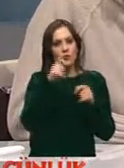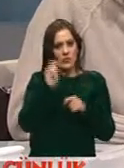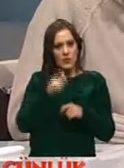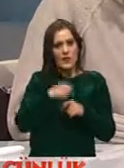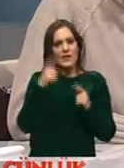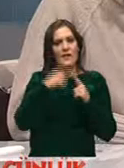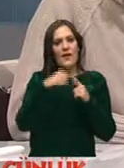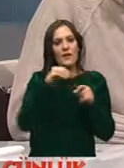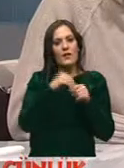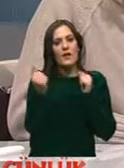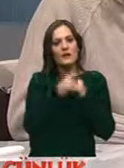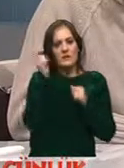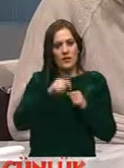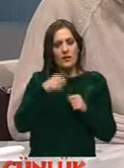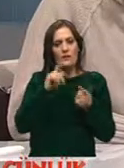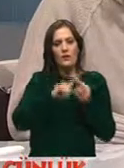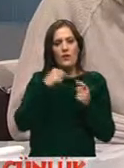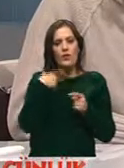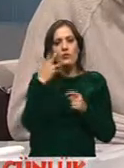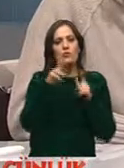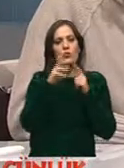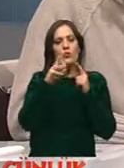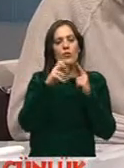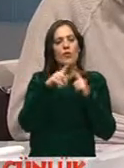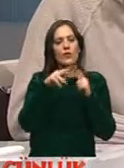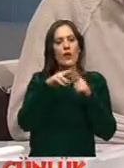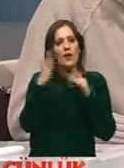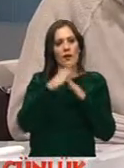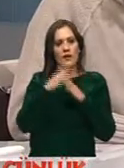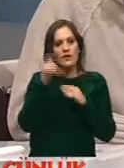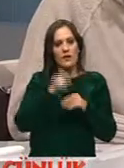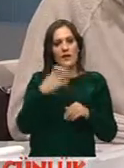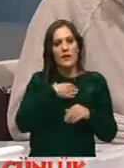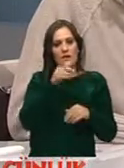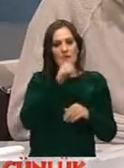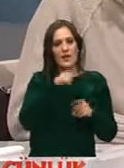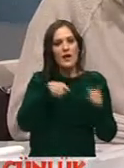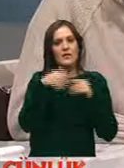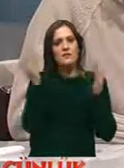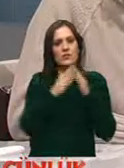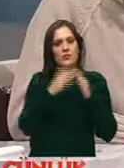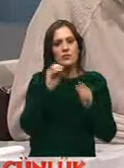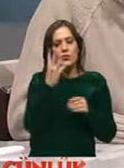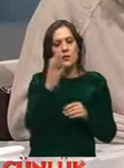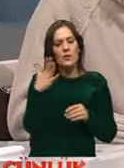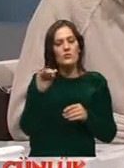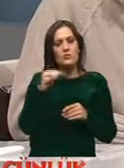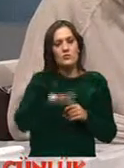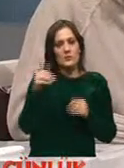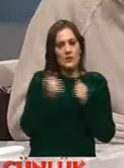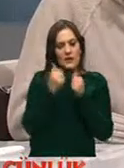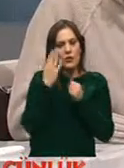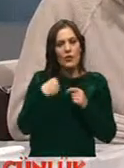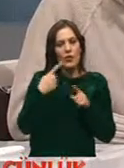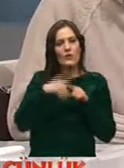oynarken tekerlemelerle eşlik ediyorlardı ve de 3 nota aralığında. Kendi seslerine hangisi uygunsa 4-5 çocuk bir araya geldiğinde